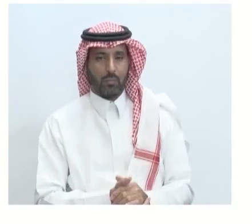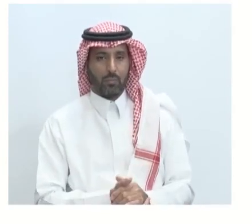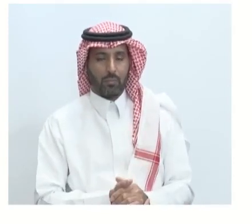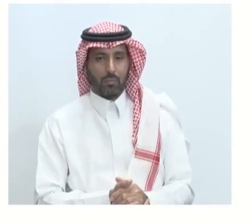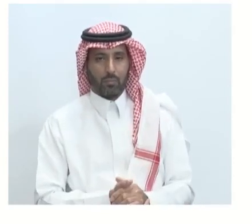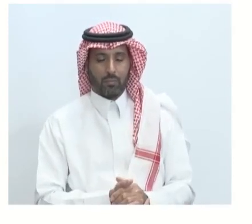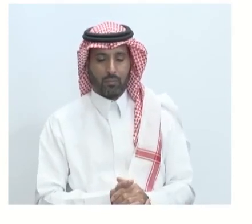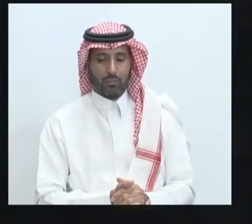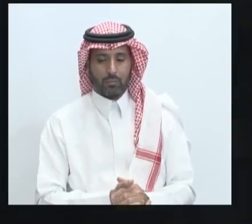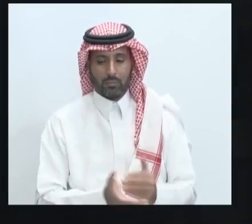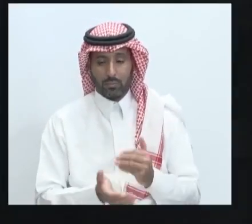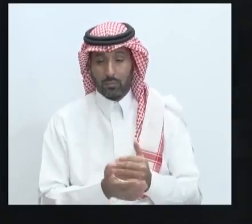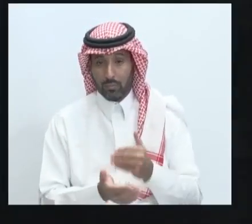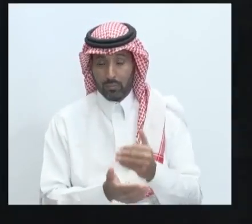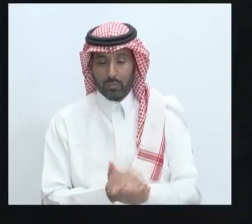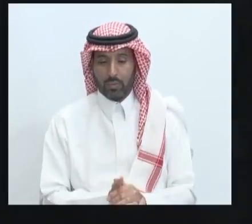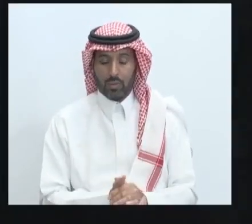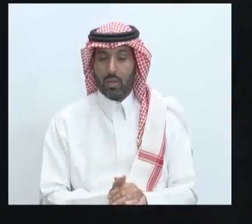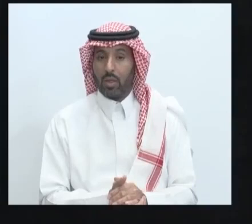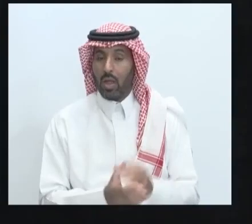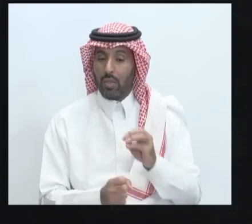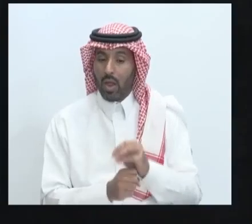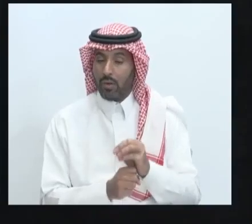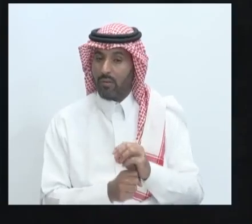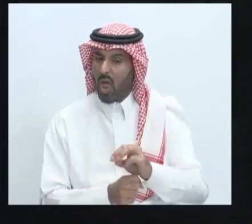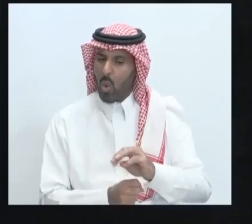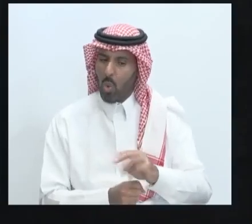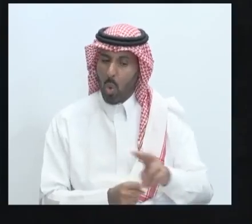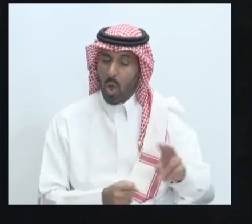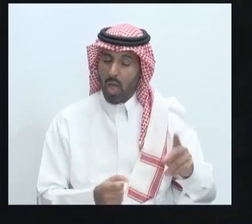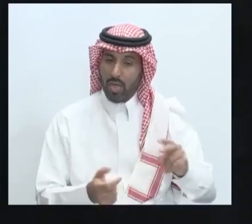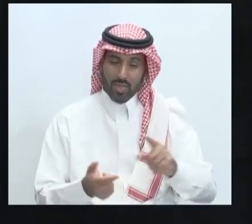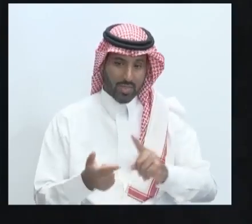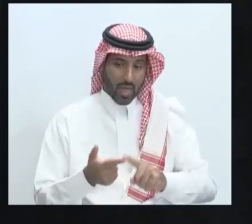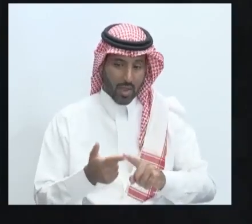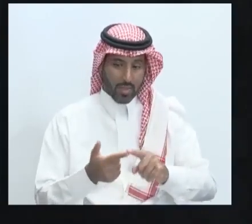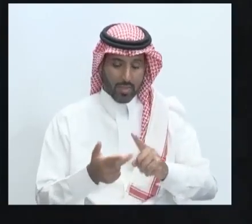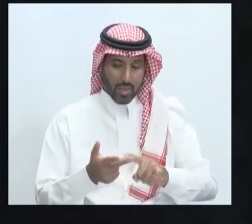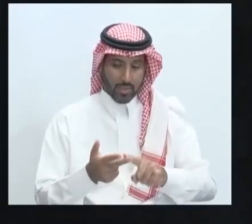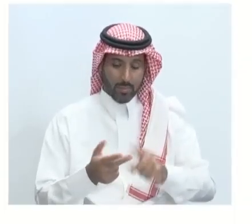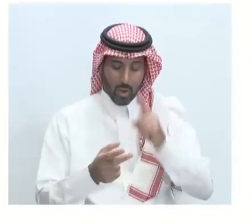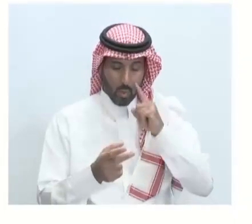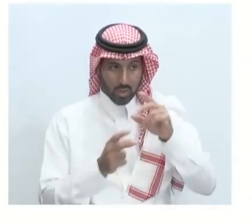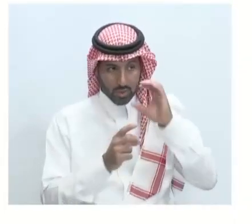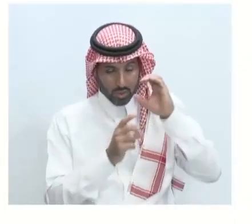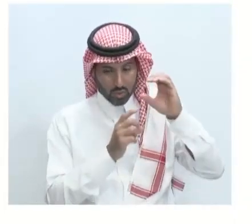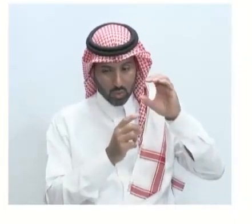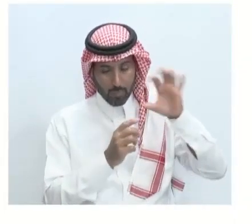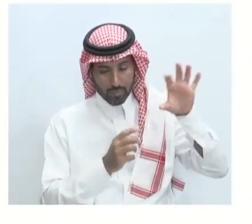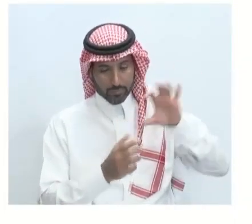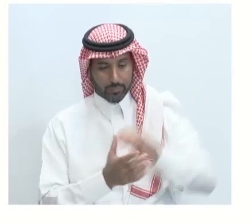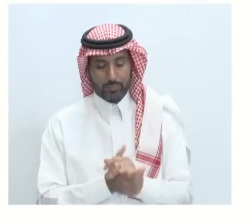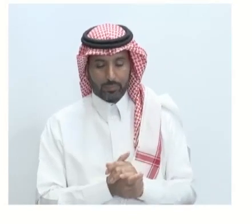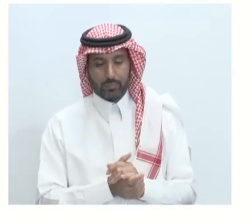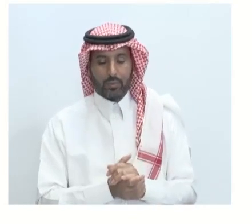الطالب عزيزتي الطالبه دعونا نتعرف على النوع الثالث من انواع التلسكوبات كما هو واضح معنا بت